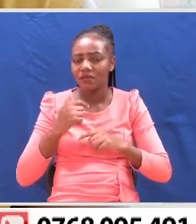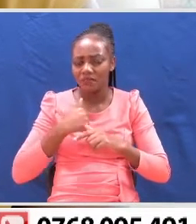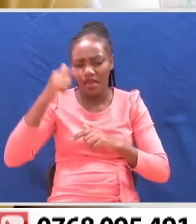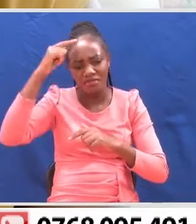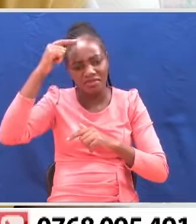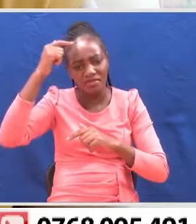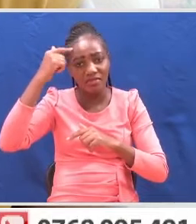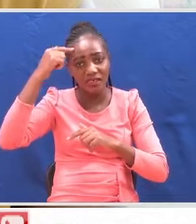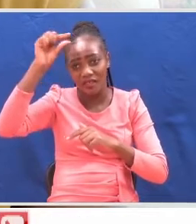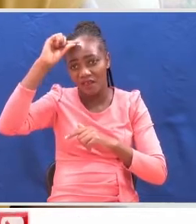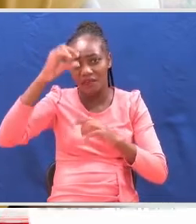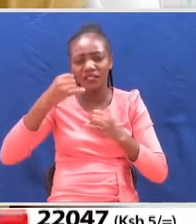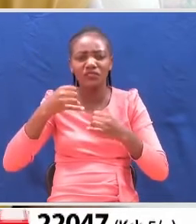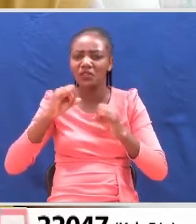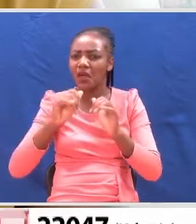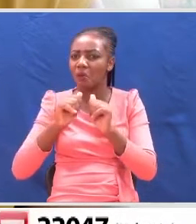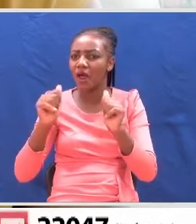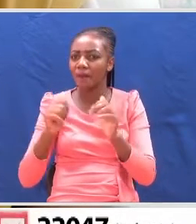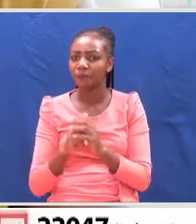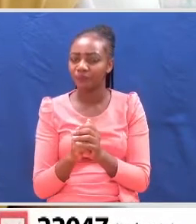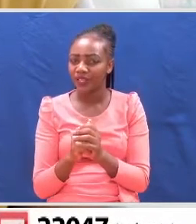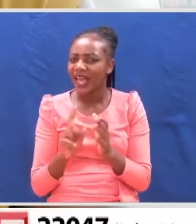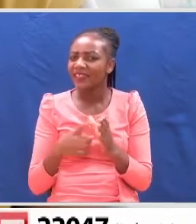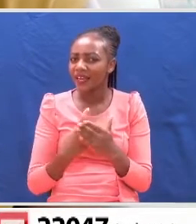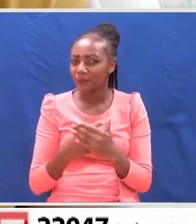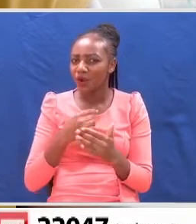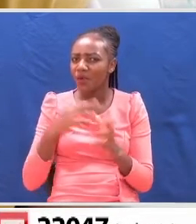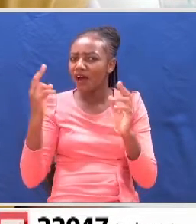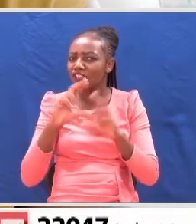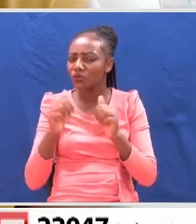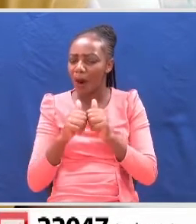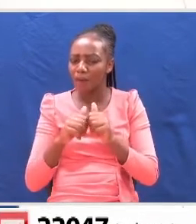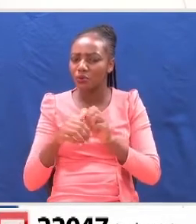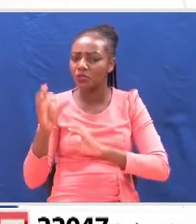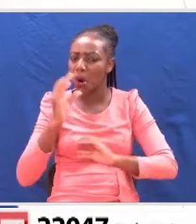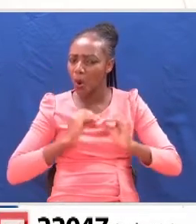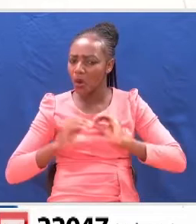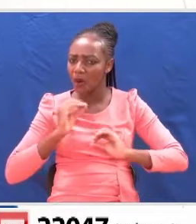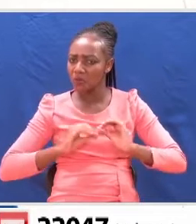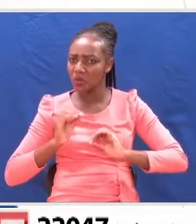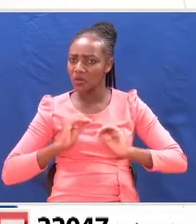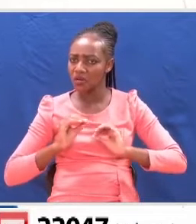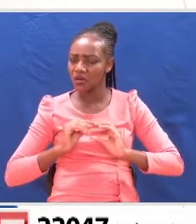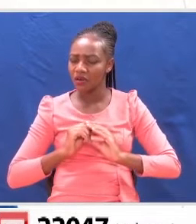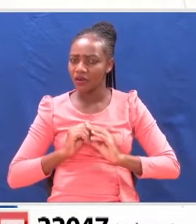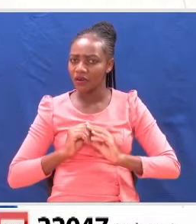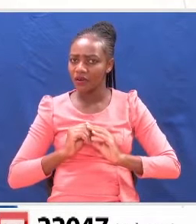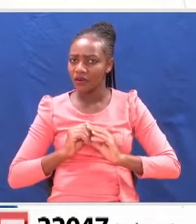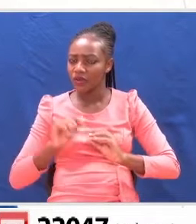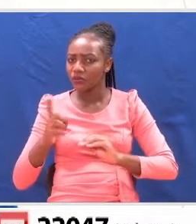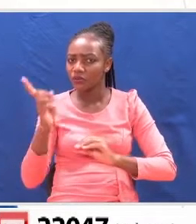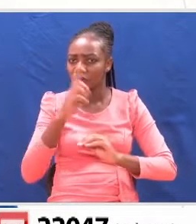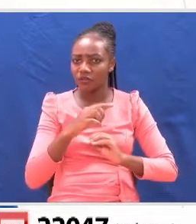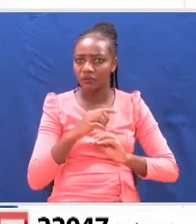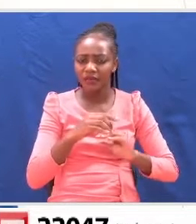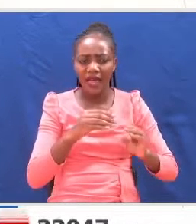ilijaribu. Kulingana na wewe, kuna swala la ufisadi na ambao uliingia katika swala nzima la kununua vifaa vya